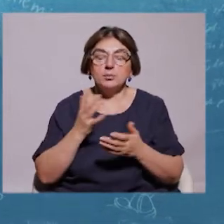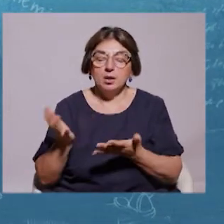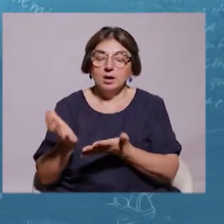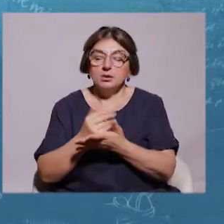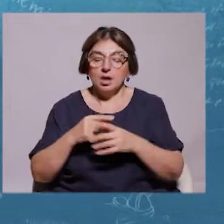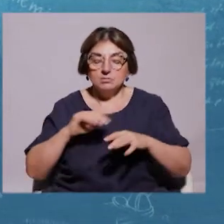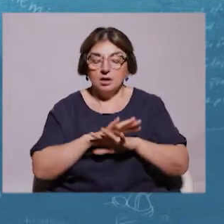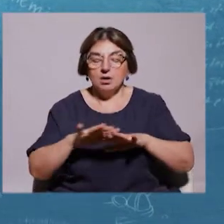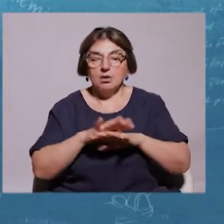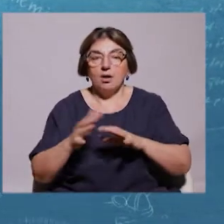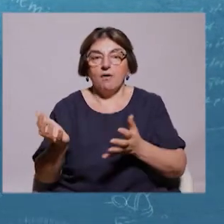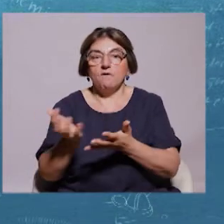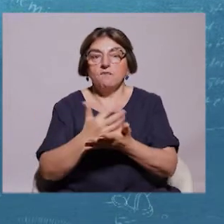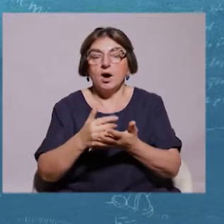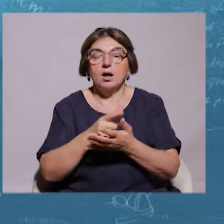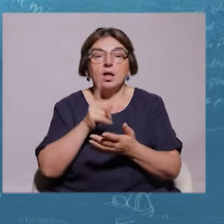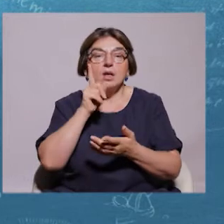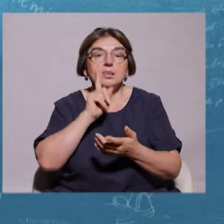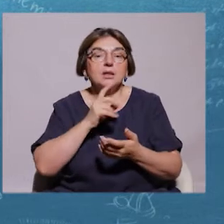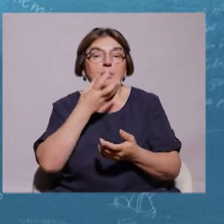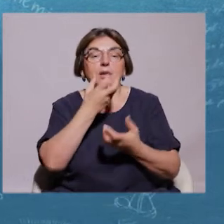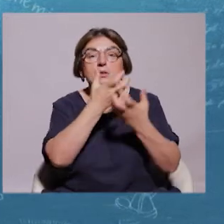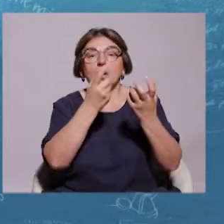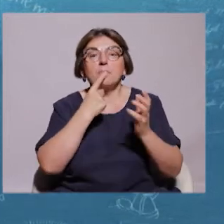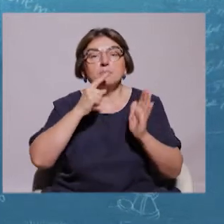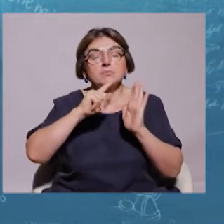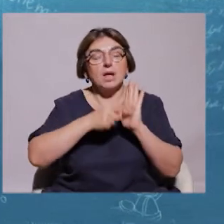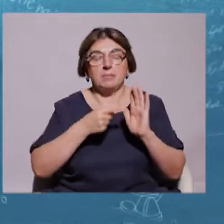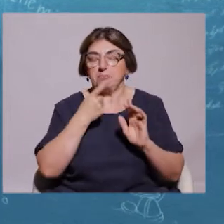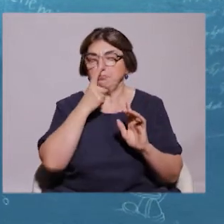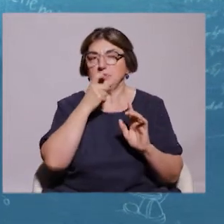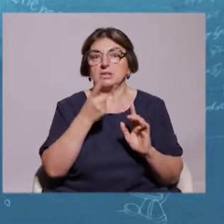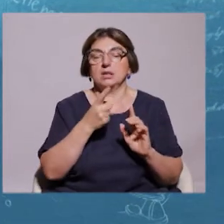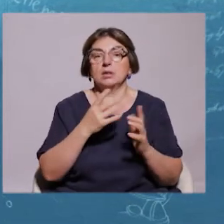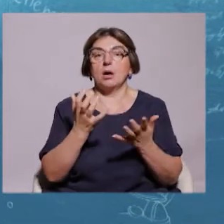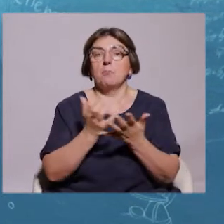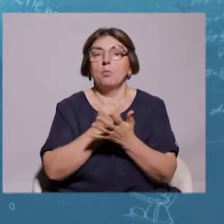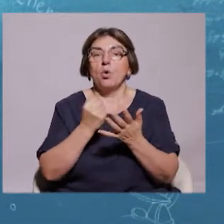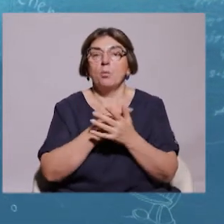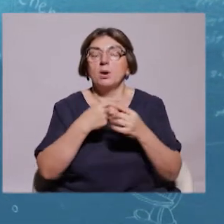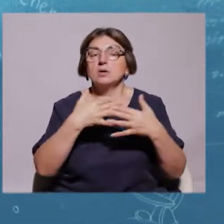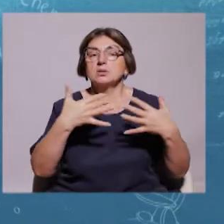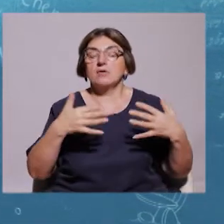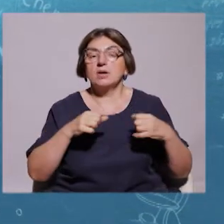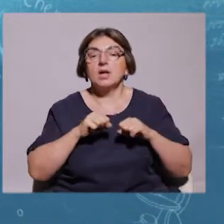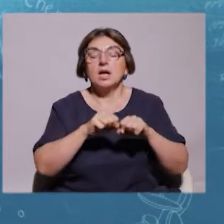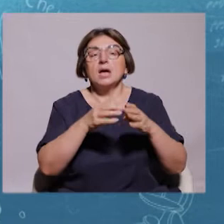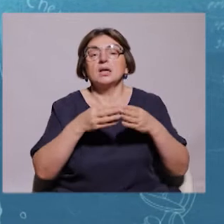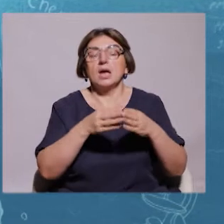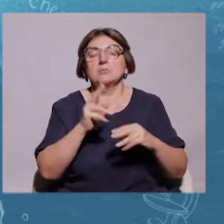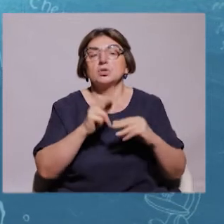მეტად მწარია და მოიპოვება გემთსაშენი ყოველივე მასალა, რადგან იზრდება აქ მრავალი ტყე და მდინარეებითაც